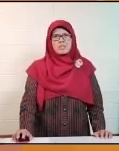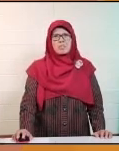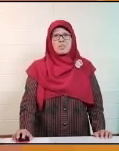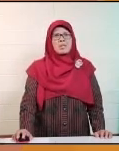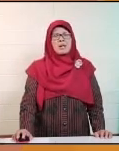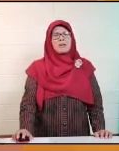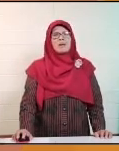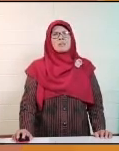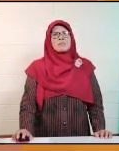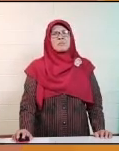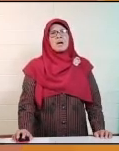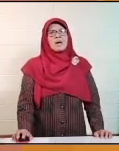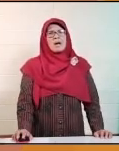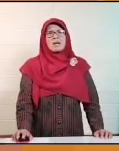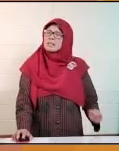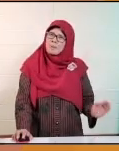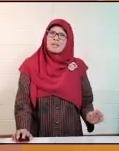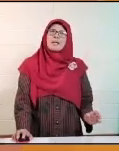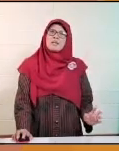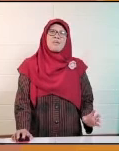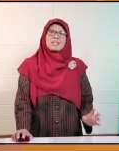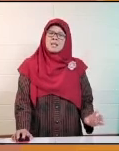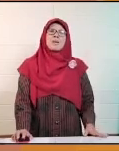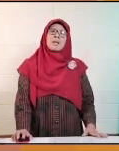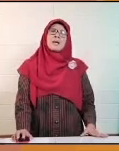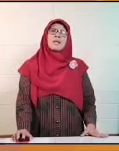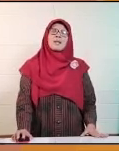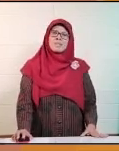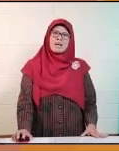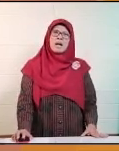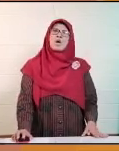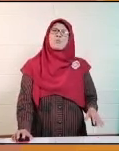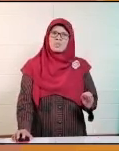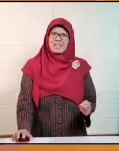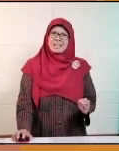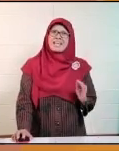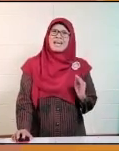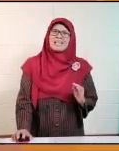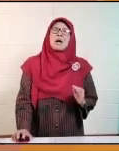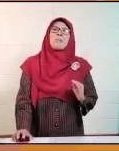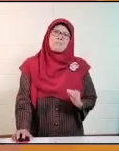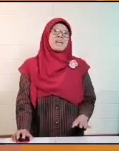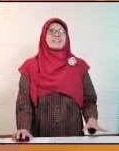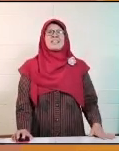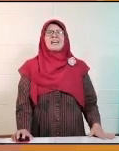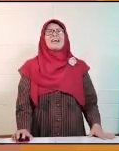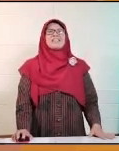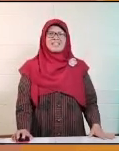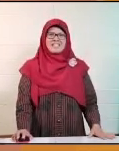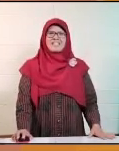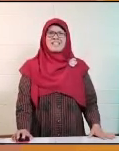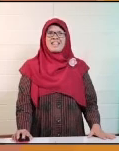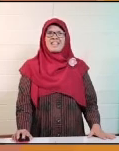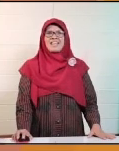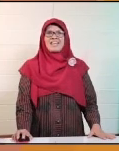kok remaja putra Ya sudah cepet dewasa dibandingkan remaja putri ini hanya biasanya